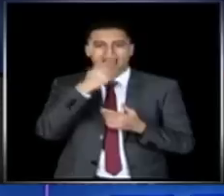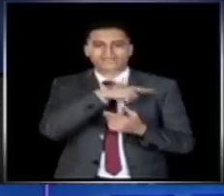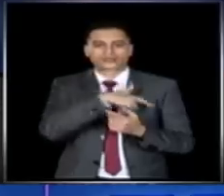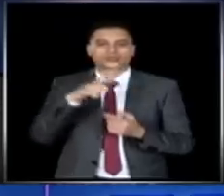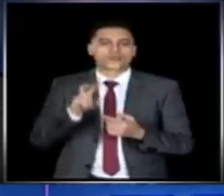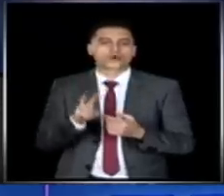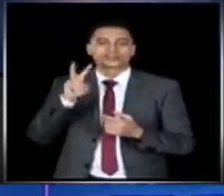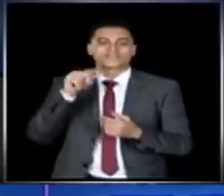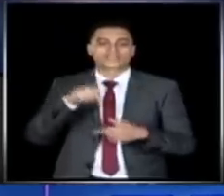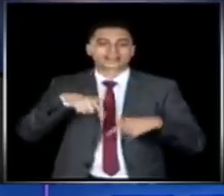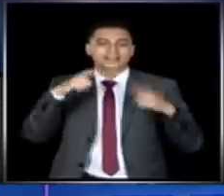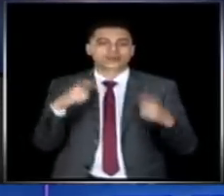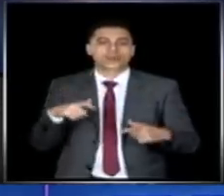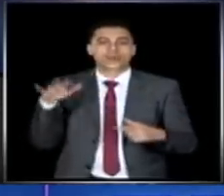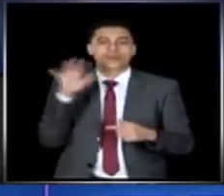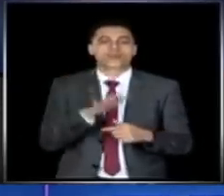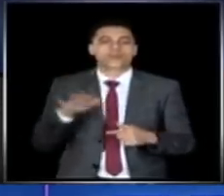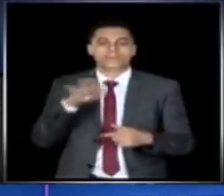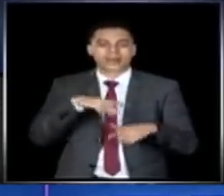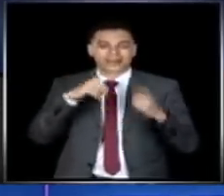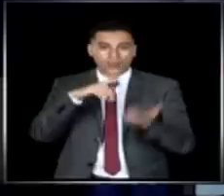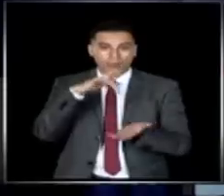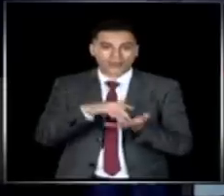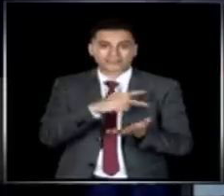في فيرجينيا.